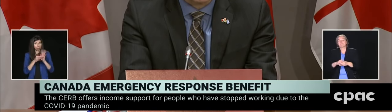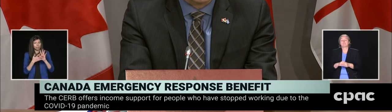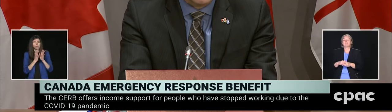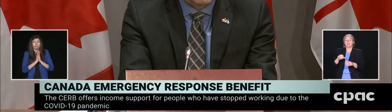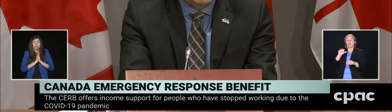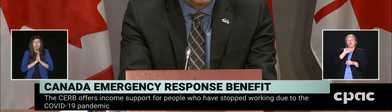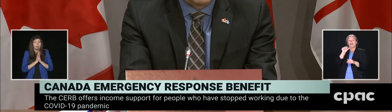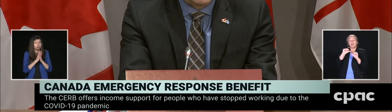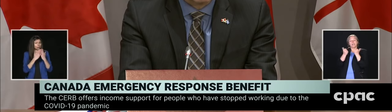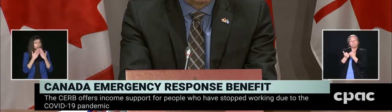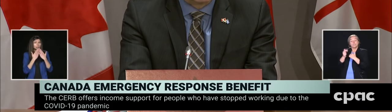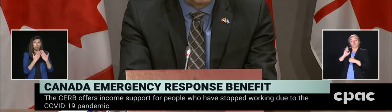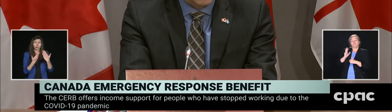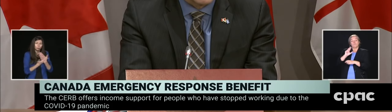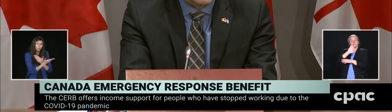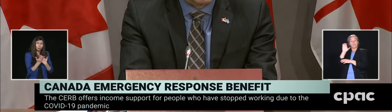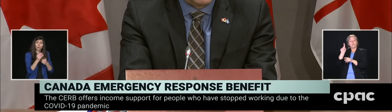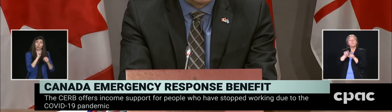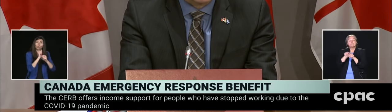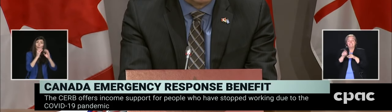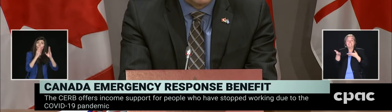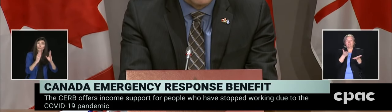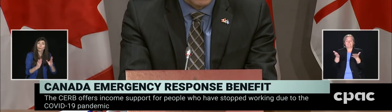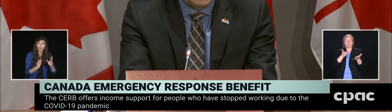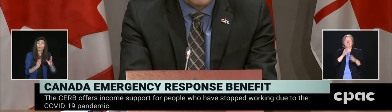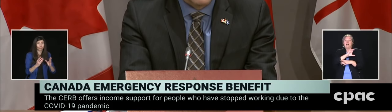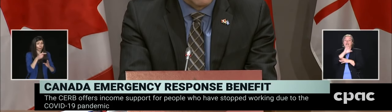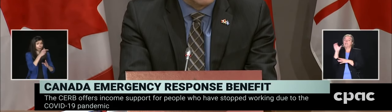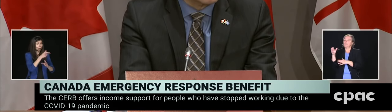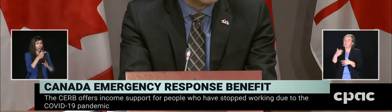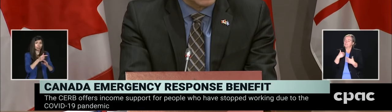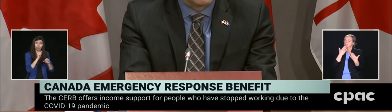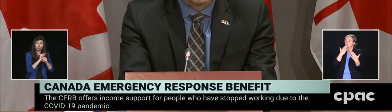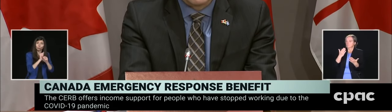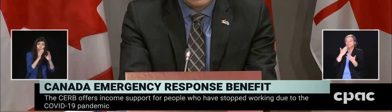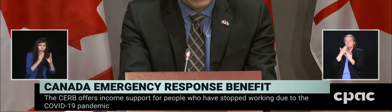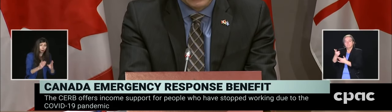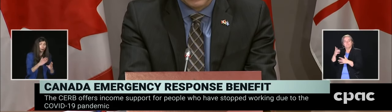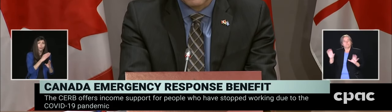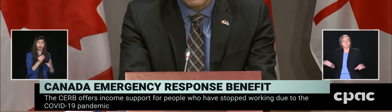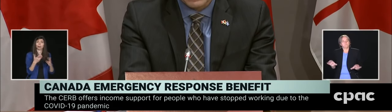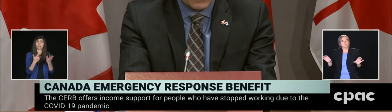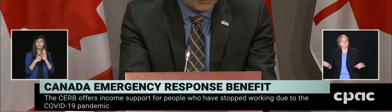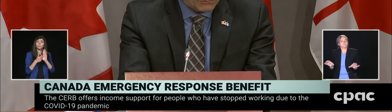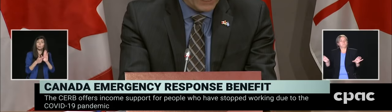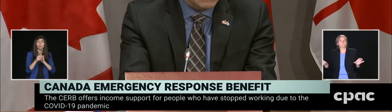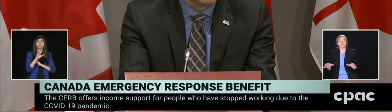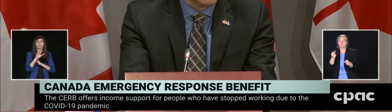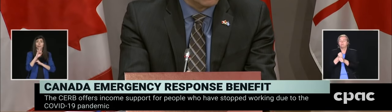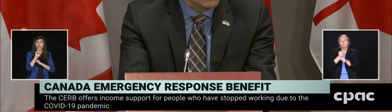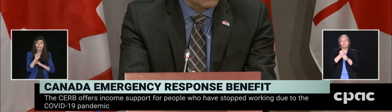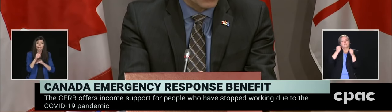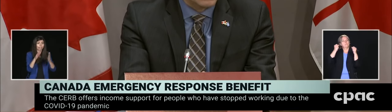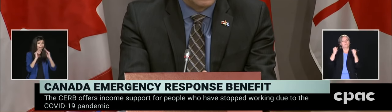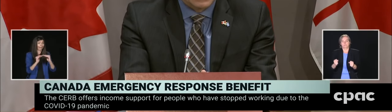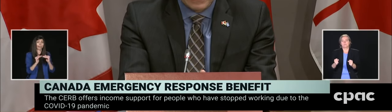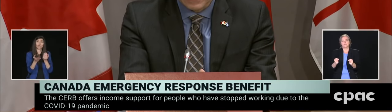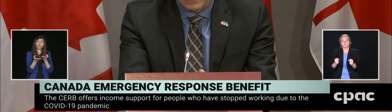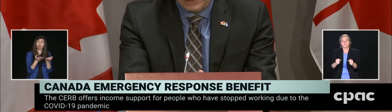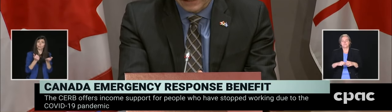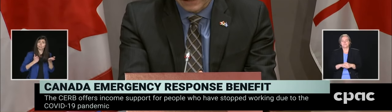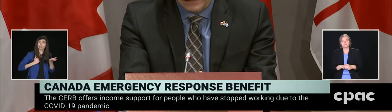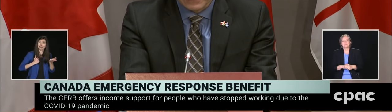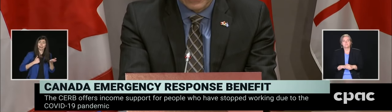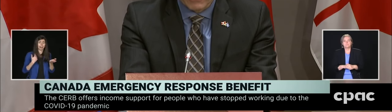Service Canada en particulier pour leur détermination, leur engagement et leur travail acharné pour à la fois recevoir